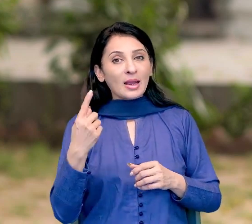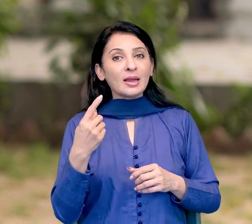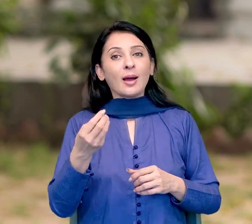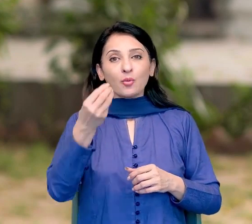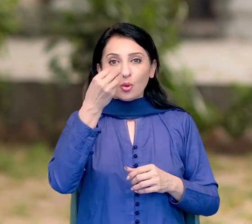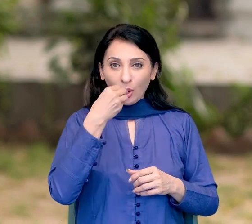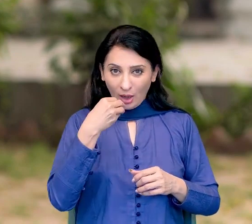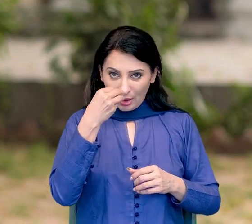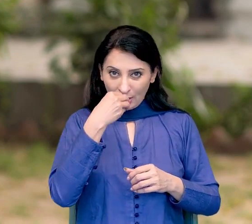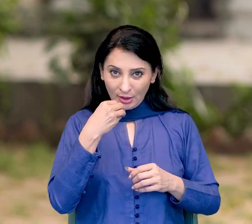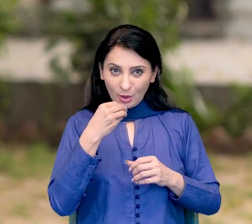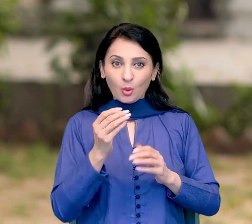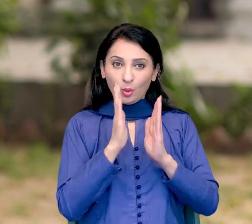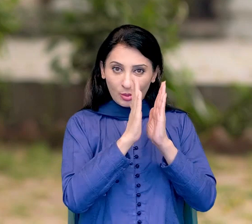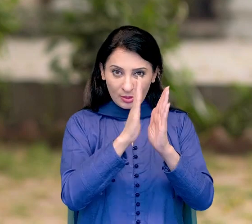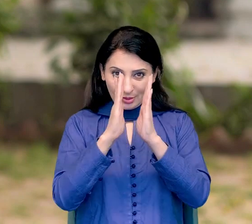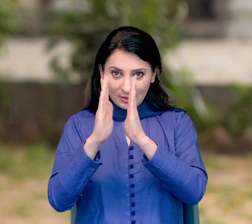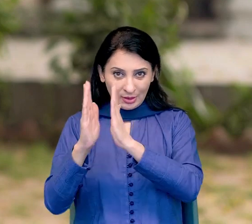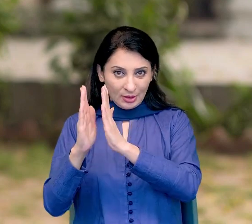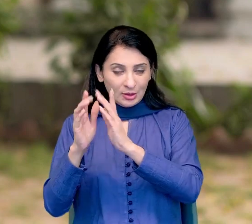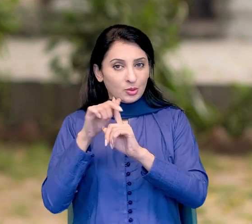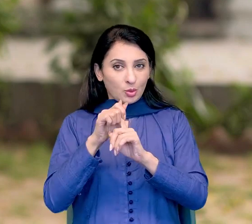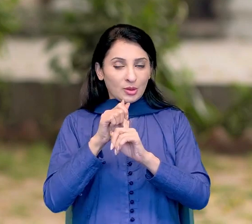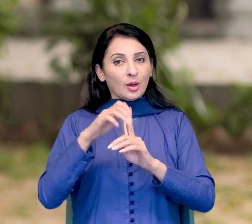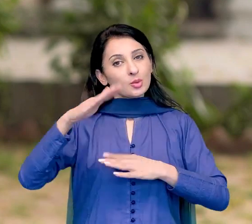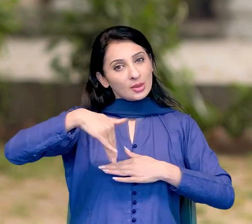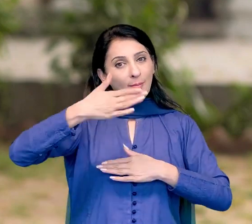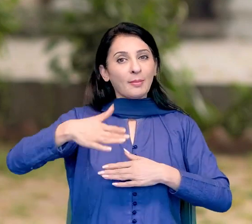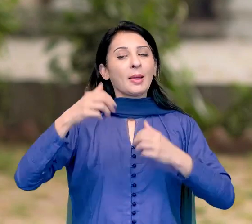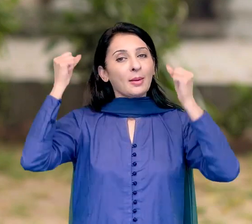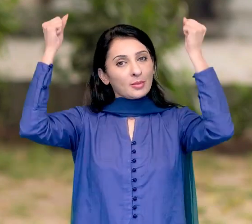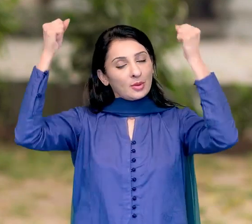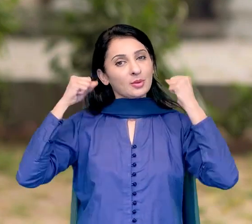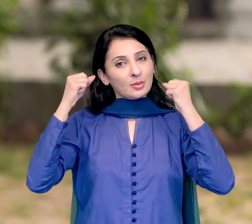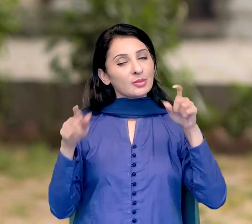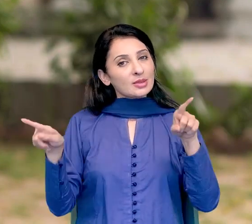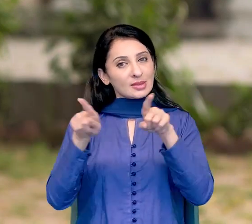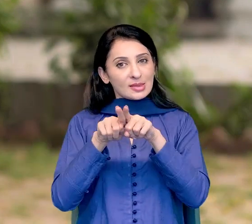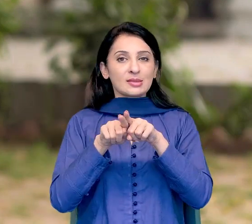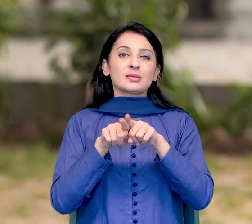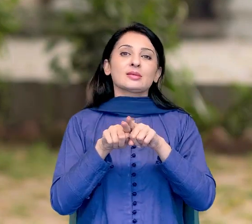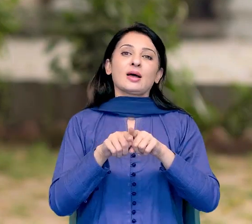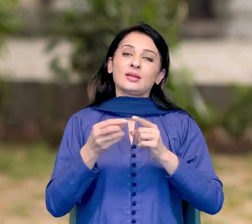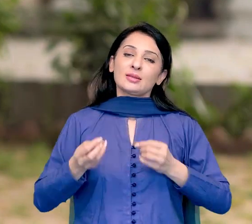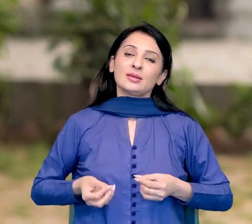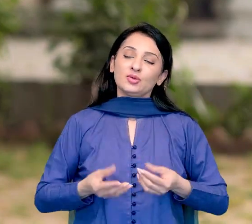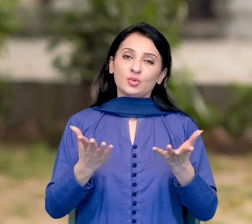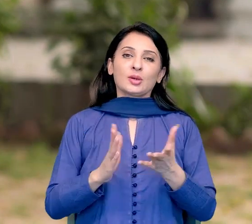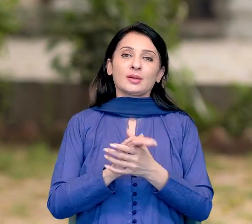جائیں گے, پھر آپ ایکسرسائز ایڈ آن کر لیں, کیونکہ آپ نے اس ویٹ لاس کو مینٹین کرنا بڑا ضروری ہے.